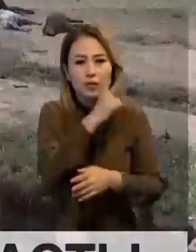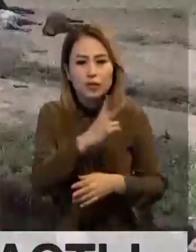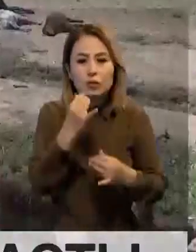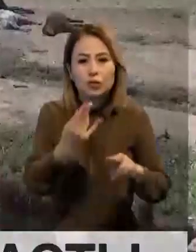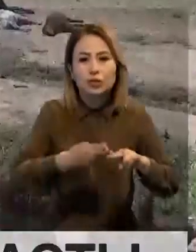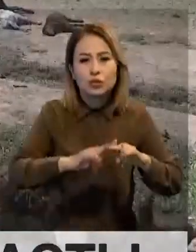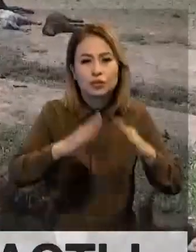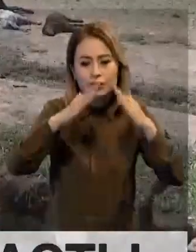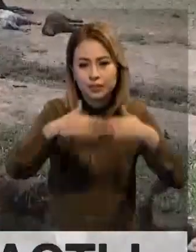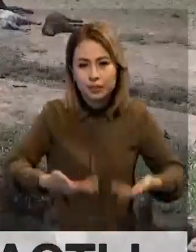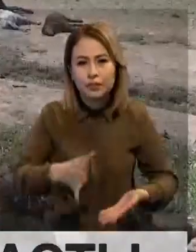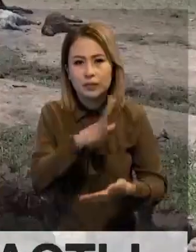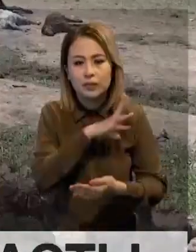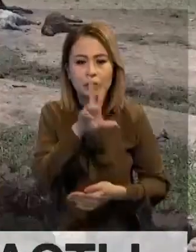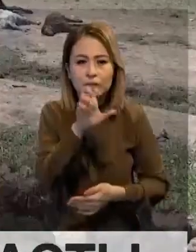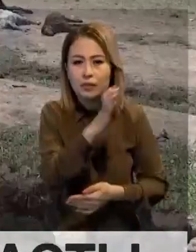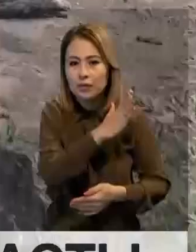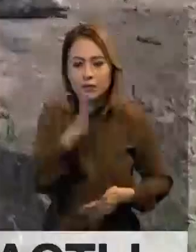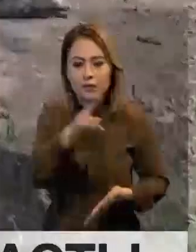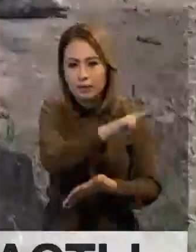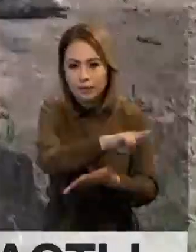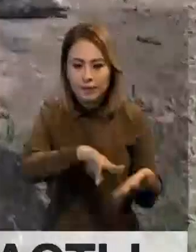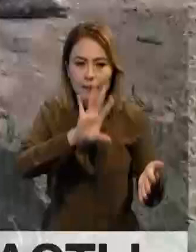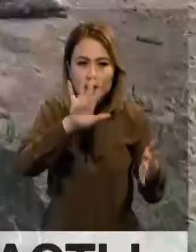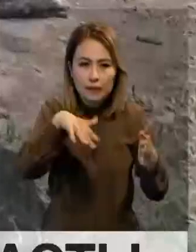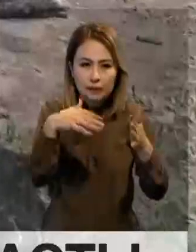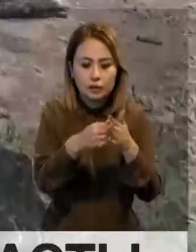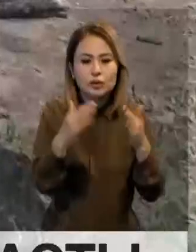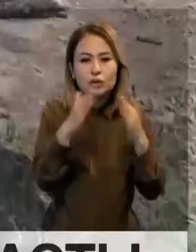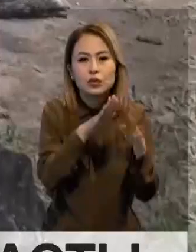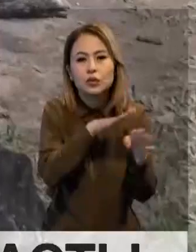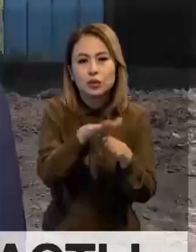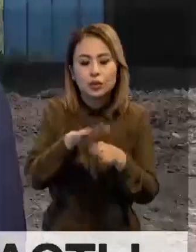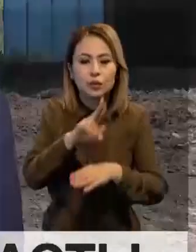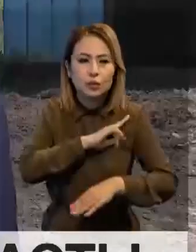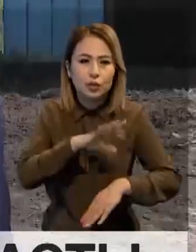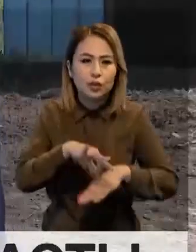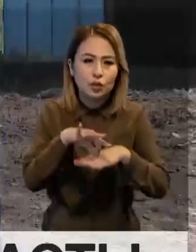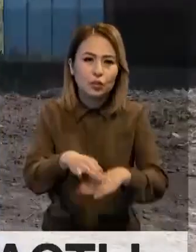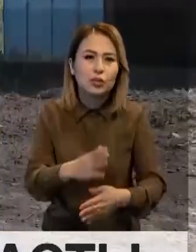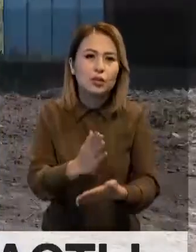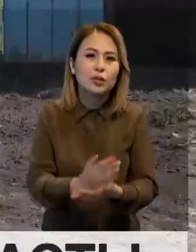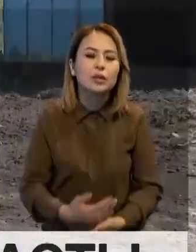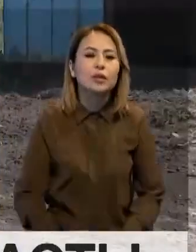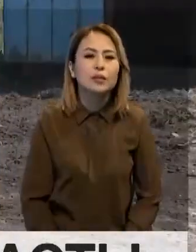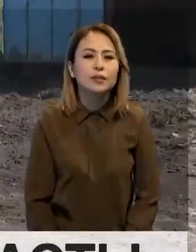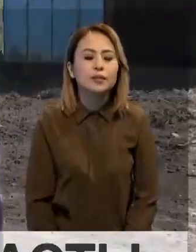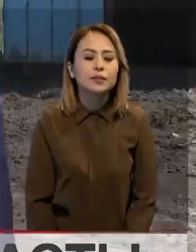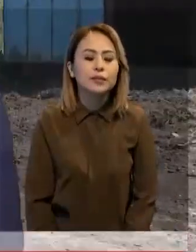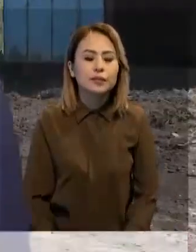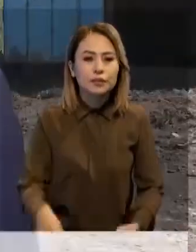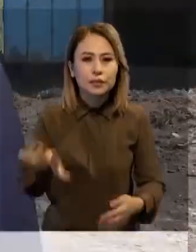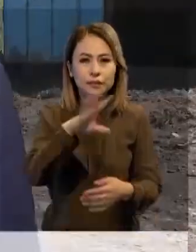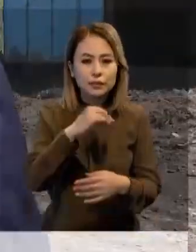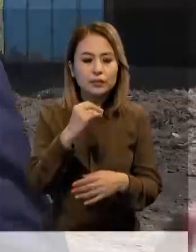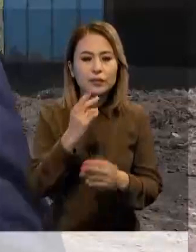қоражай құлады. 300-ден аса мал шығыны тіркелді. Әлі де түгендеу жұмыстары жүріп жатыр. Қазір сол мал егелерінің бұл жерде тірі